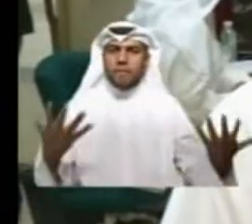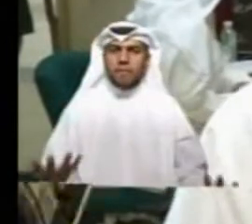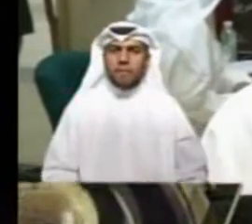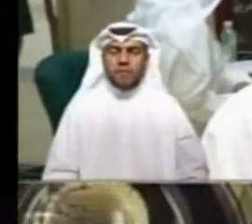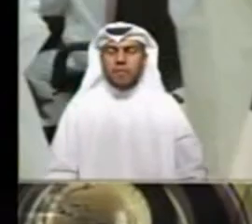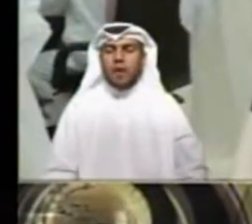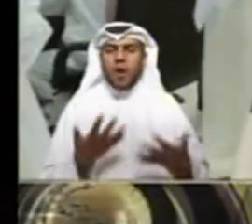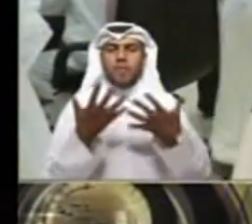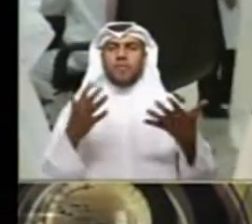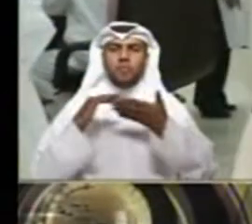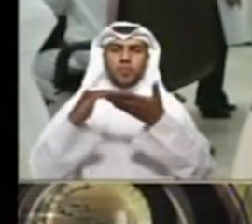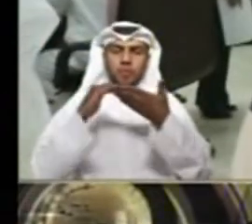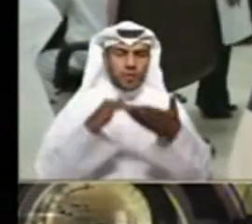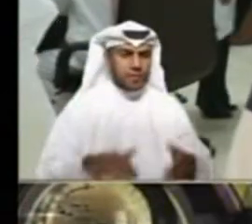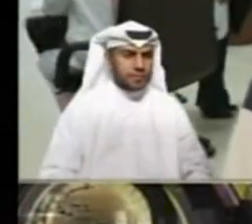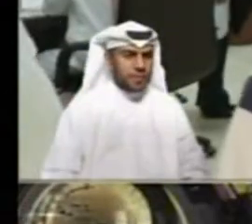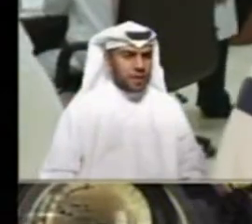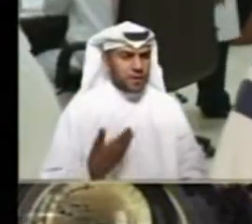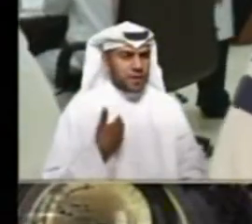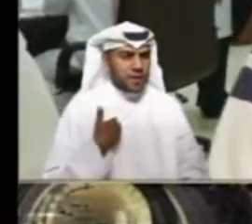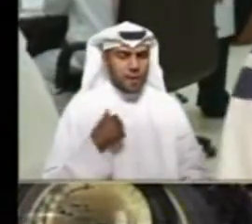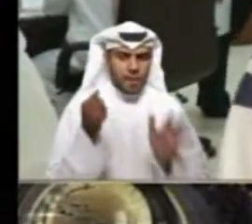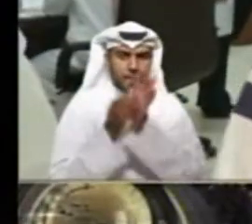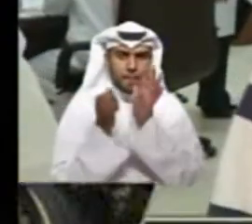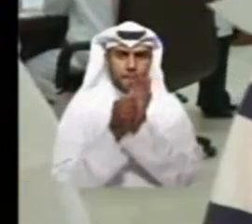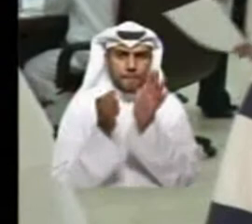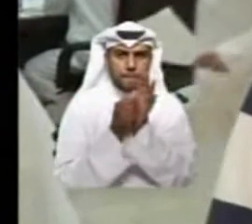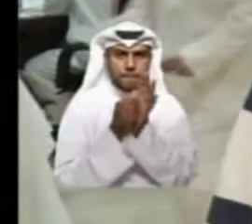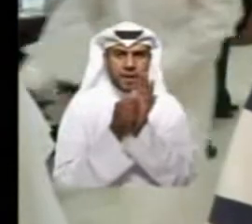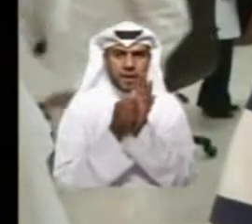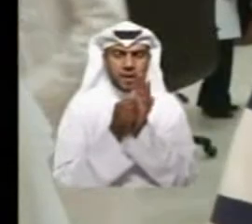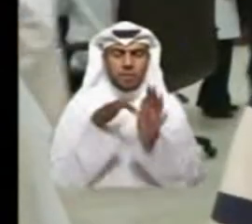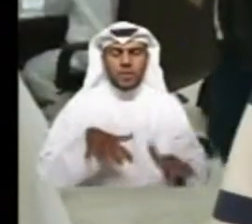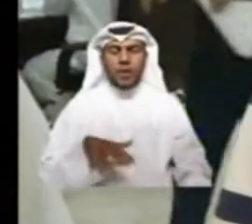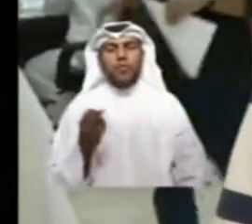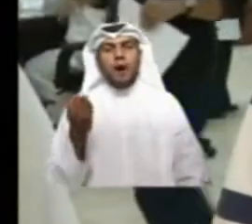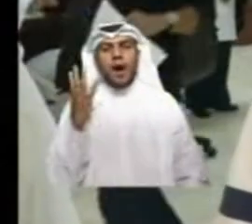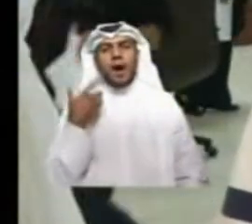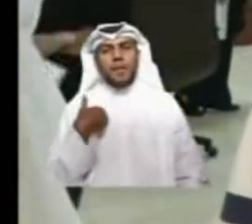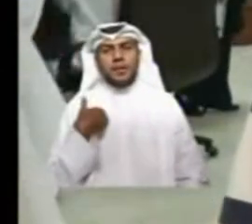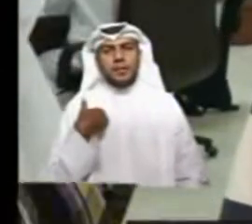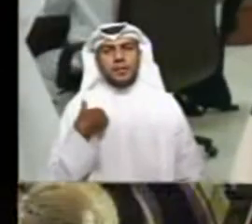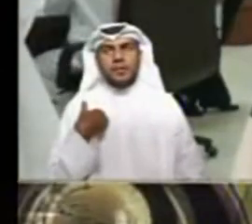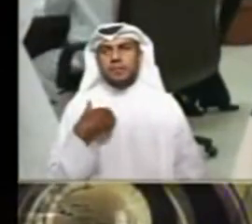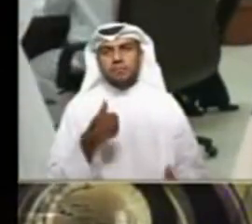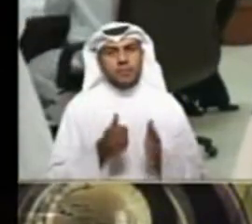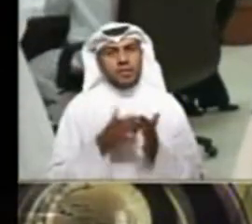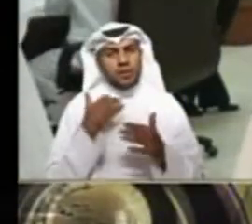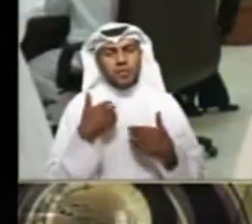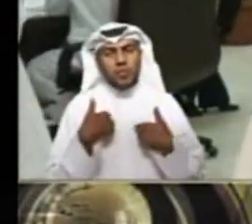لبعد ما يمكن. حصل لنا تضرر قصايبنا، خاصة احنا من سكان صباح الأحمد، فتضررنا كثير صراحة